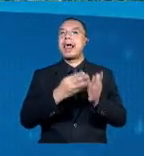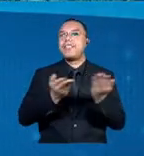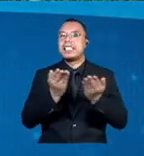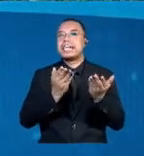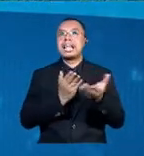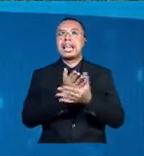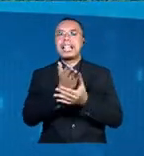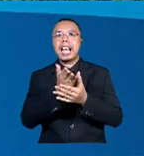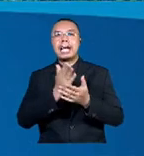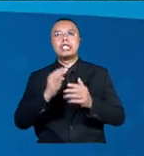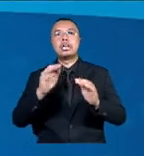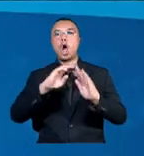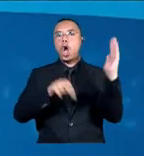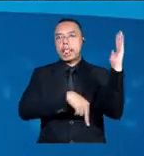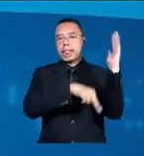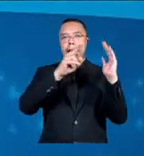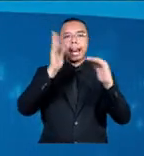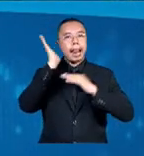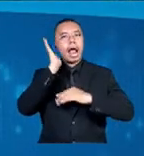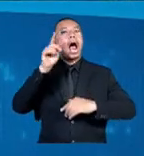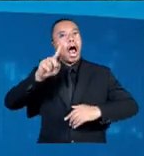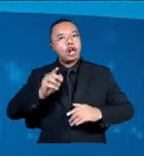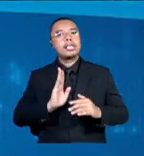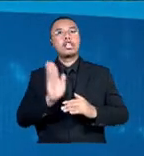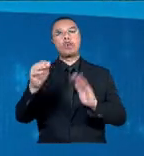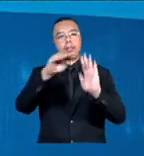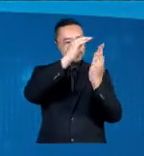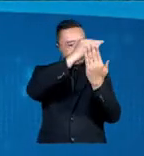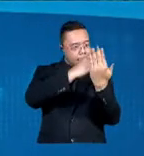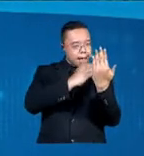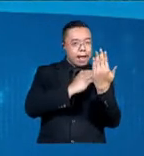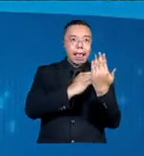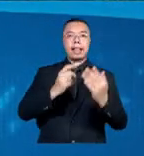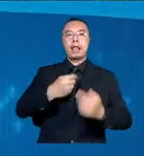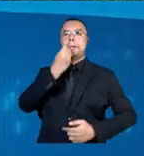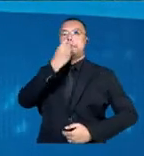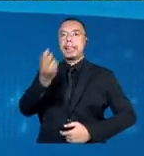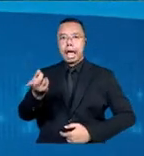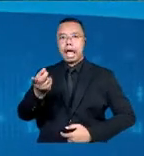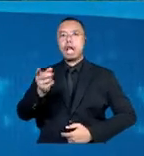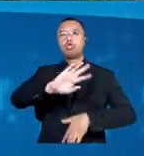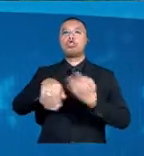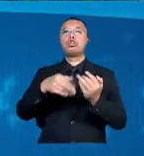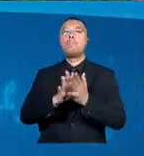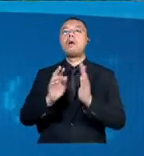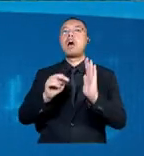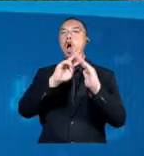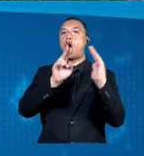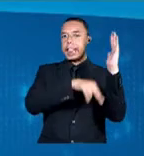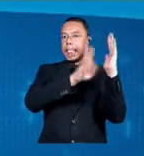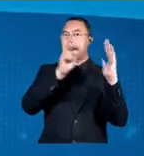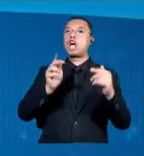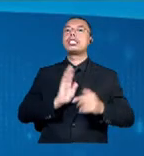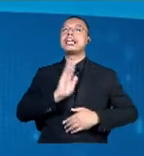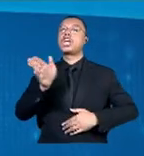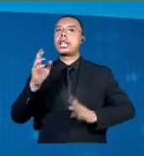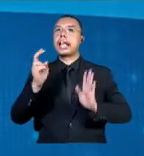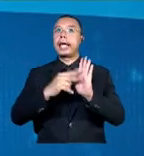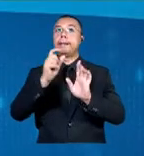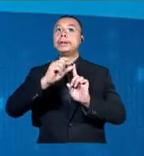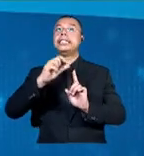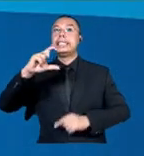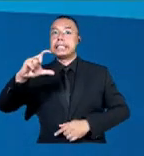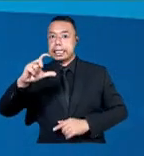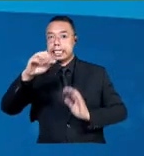memenuhi syarat. Dan itu juga saya minta kepada hotel-hotel harus mengikuti apa yang dibutuhkan oleh NPC, itu harus